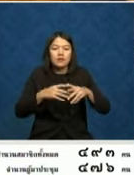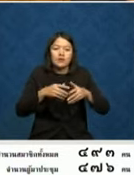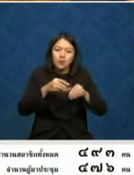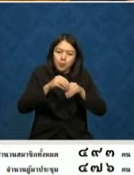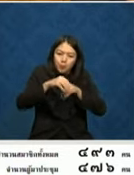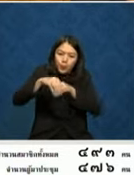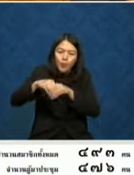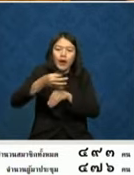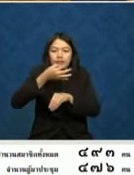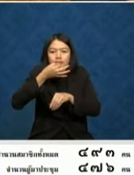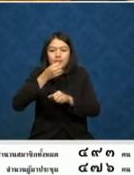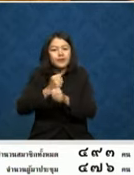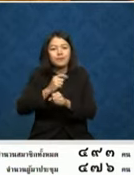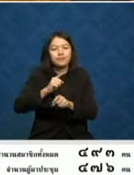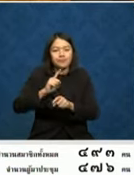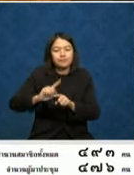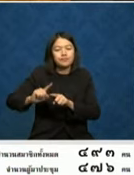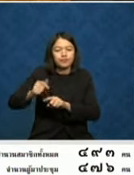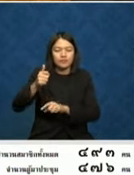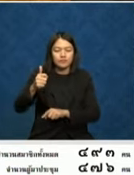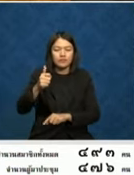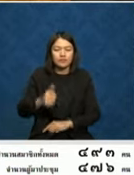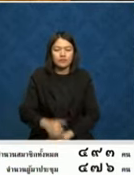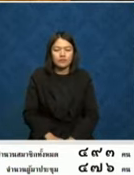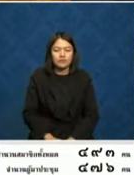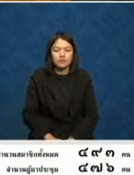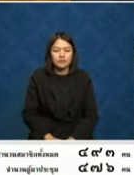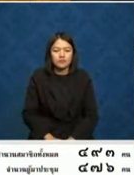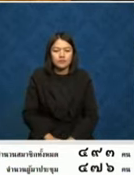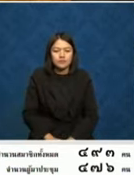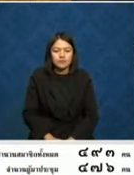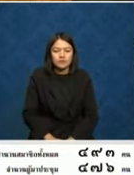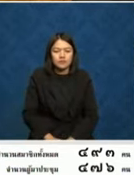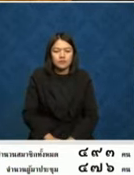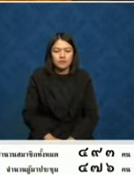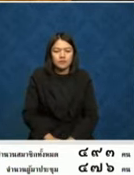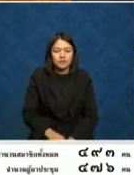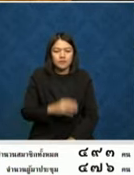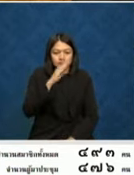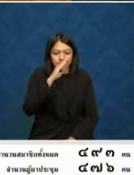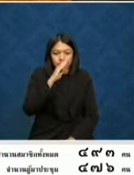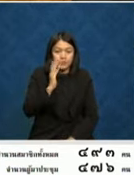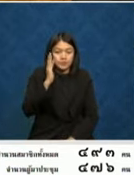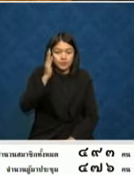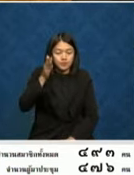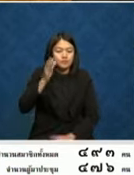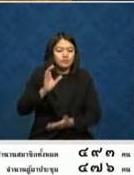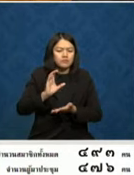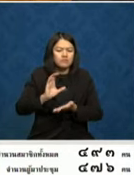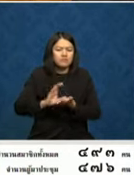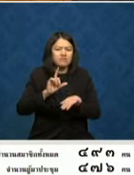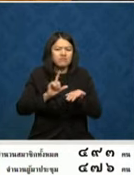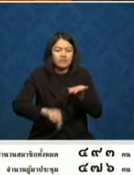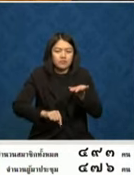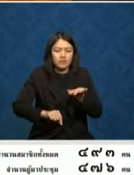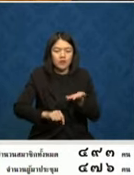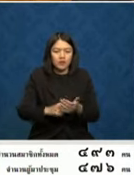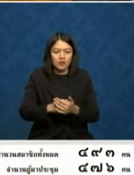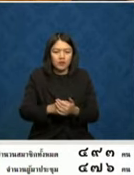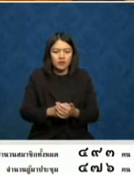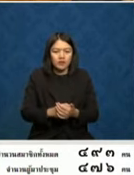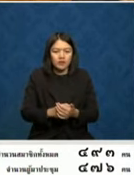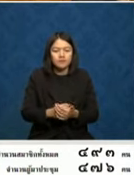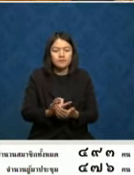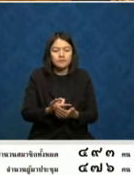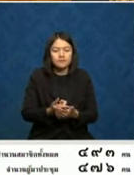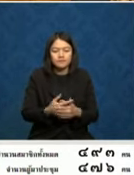าศัยและเข้าถึงในเรื่องของการทำมาหากินได้ในต้นทุนที่ถูกมากเพราะเรามีการปรับ